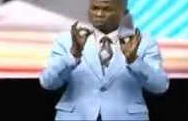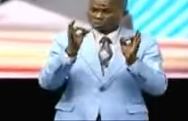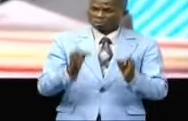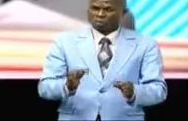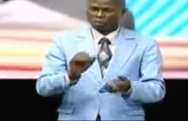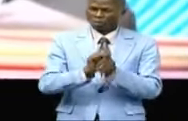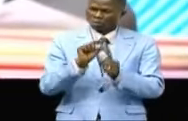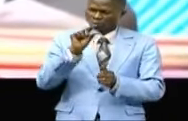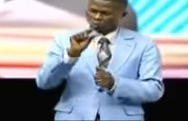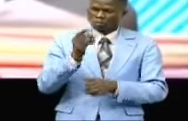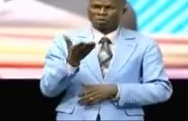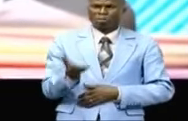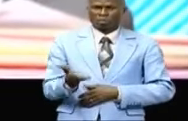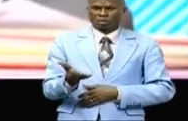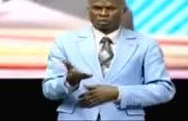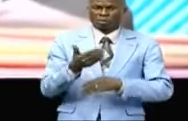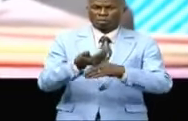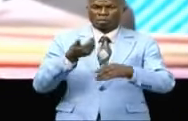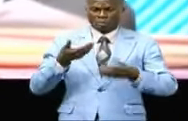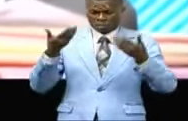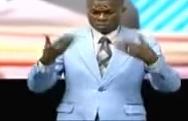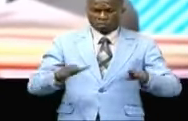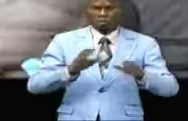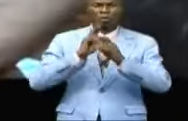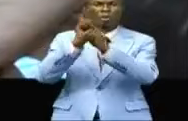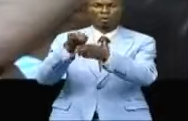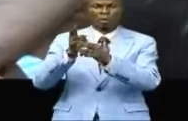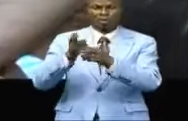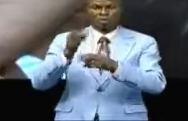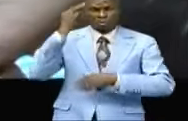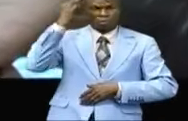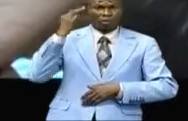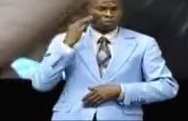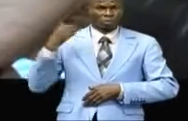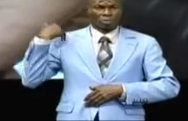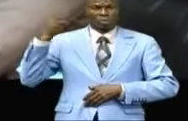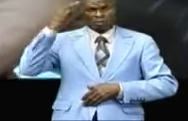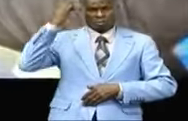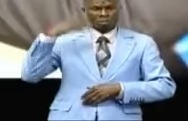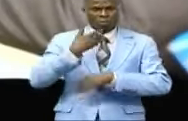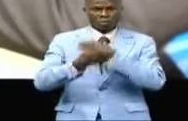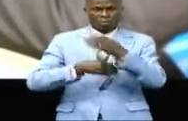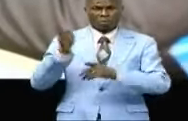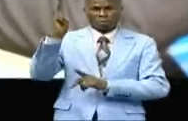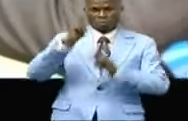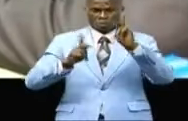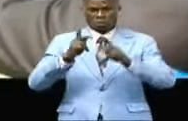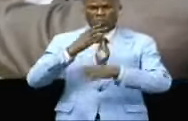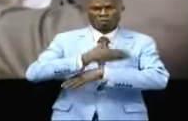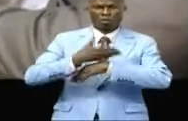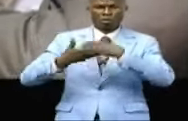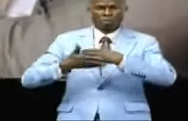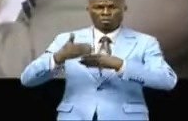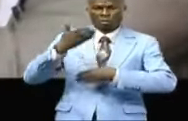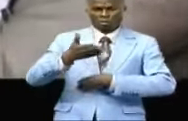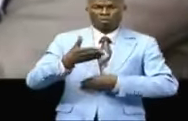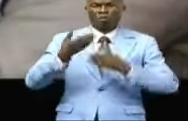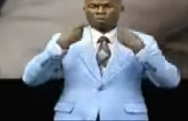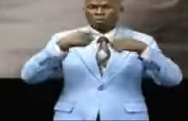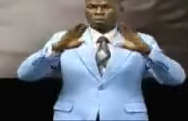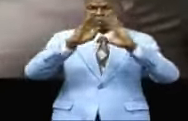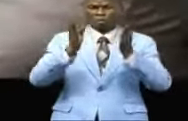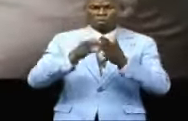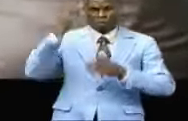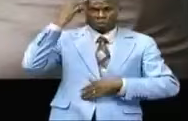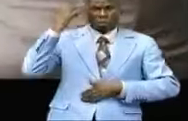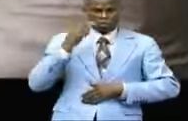quelques pesanteurs. Avant de terminer son propos, le ministre d'État, ministre des Travaux publics et Infrastructures, a informé le